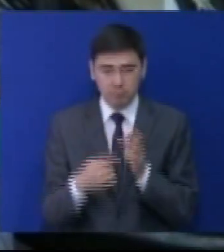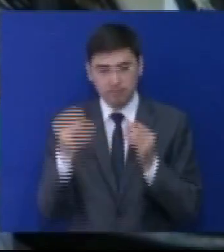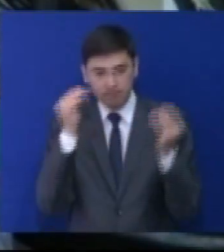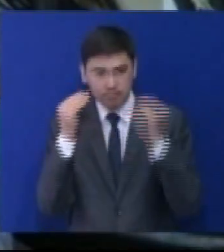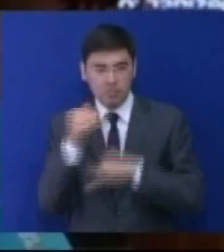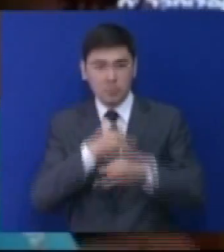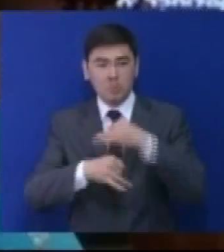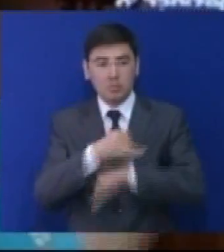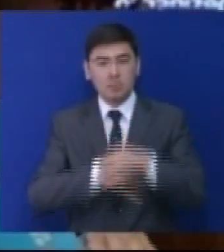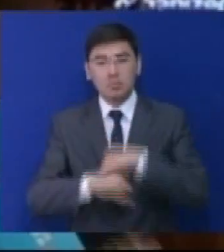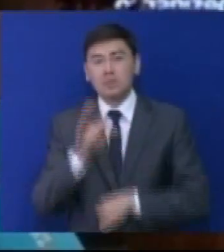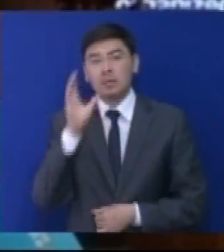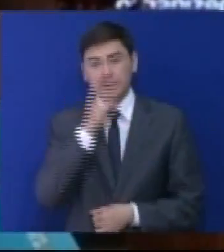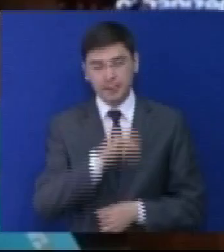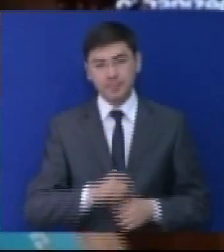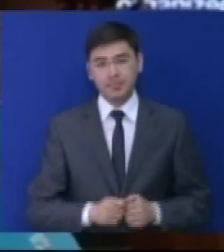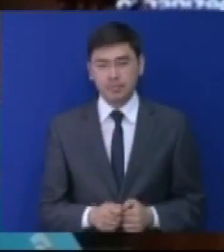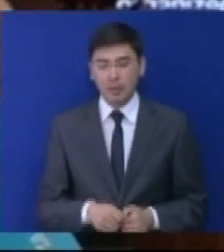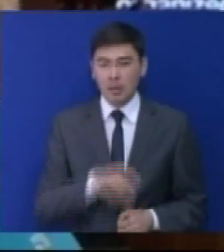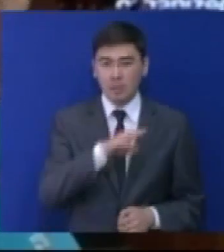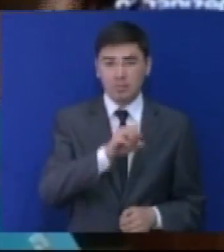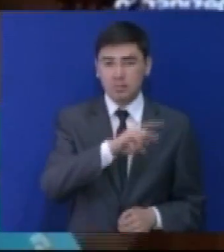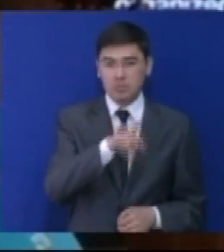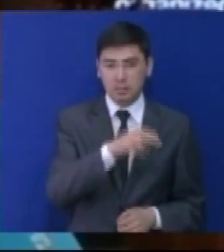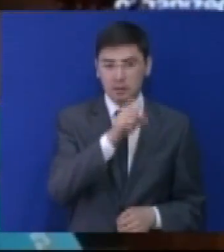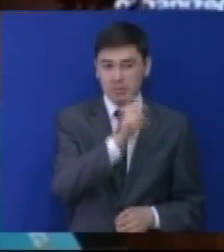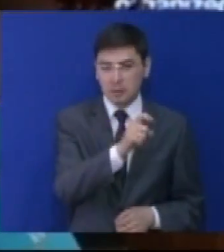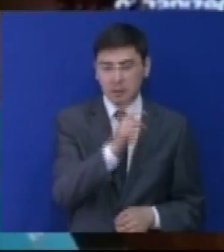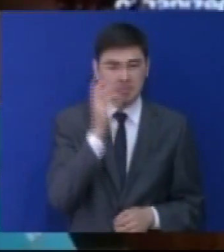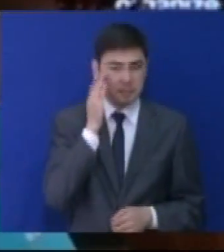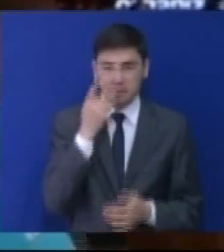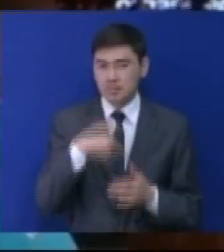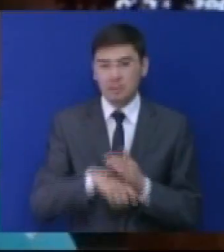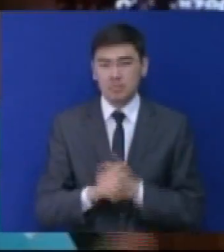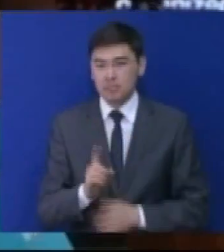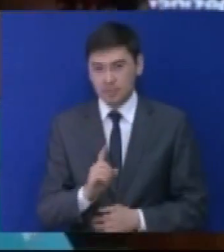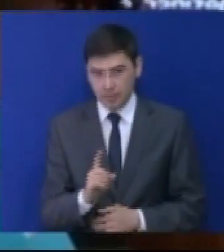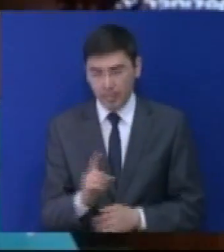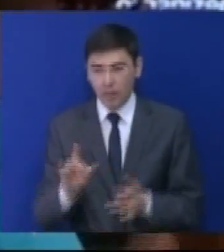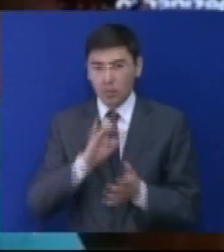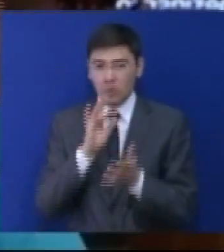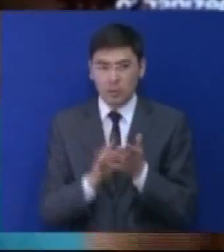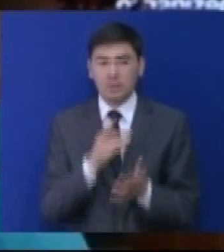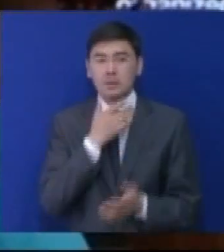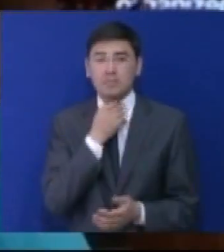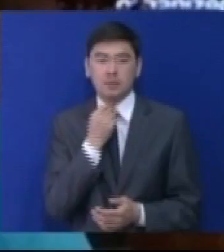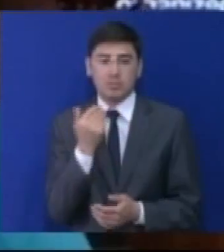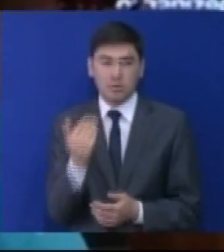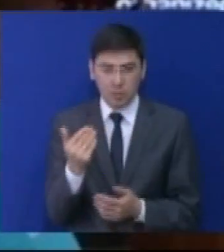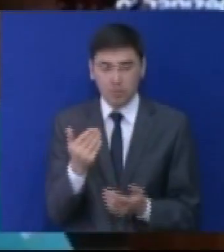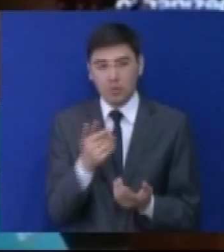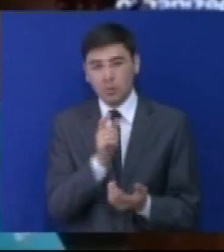ұйымдастырушылар. Идея TEDx Семей заключается в TEDx конференциясын Семейде өткізу туралы ой біздің қоғамға лайықты түрде